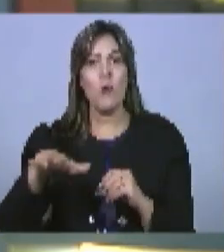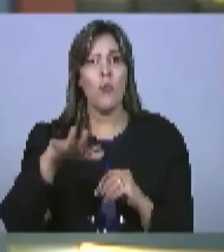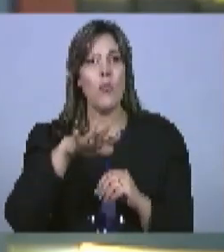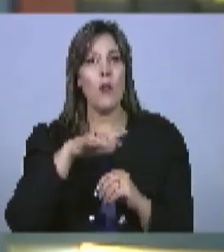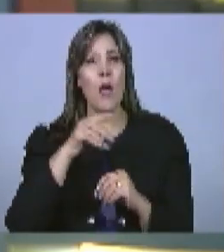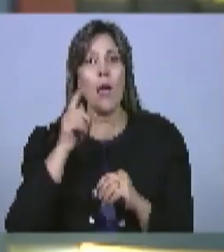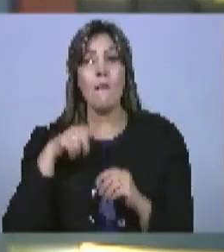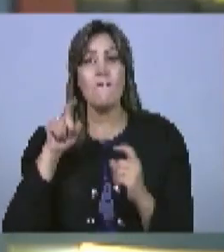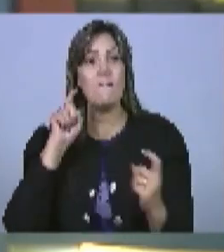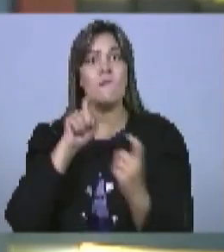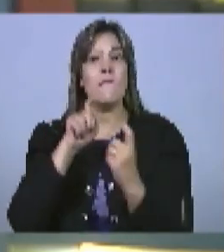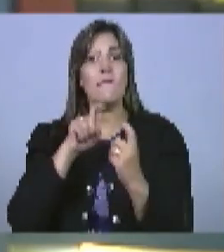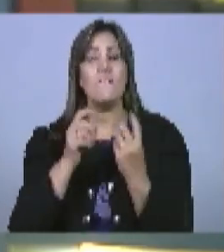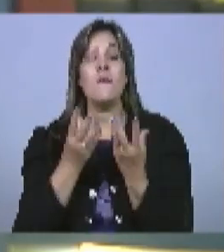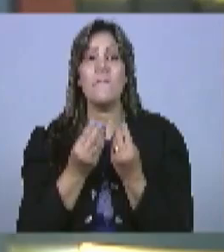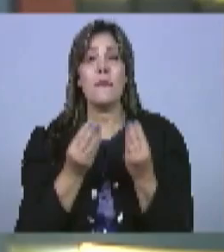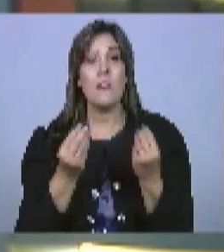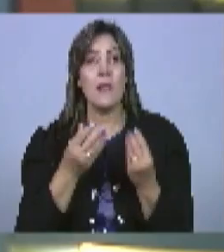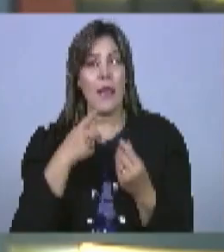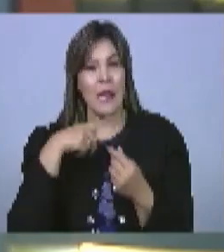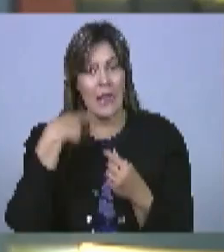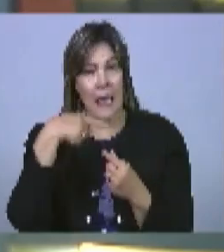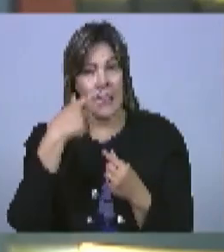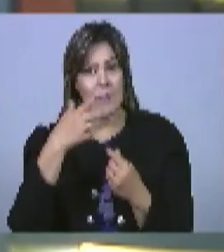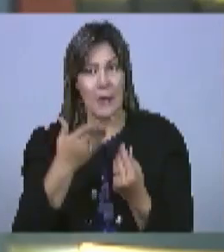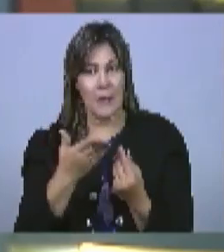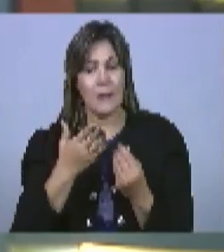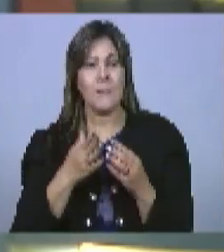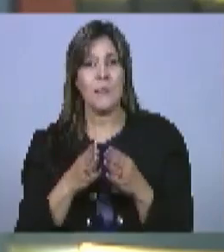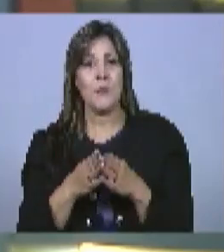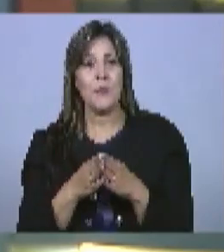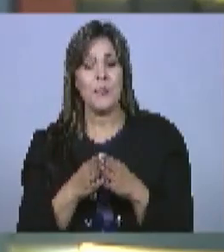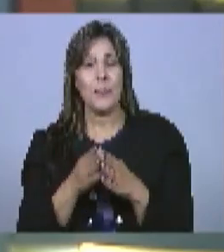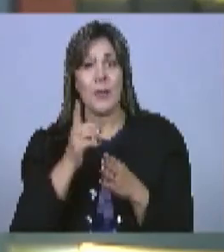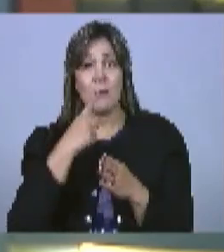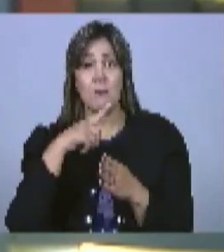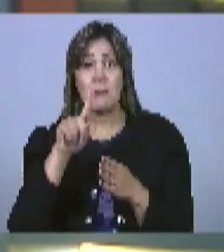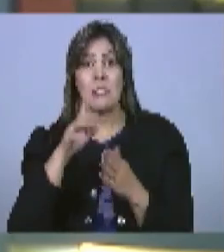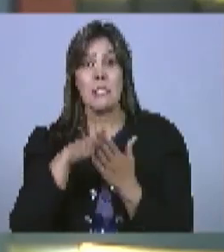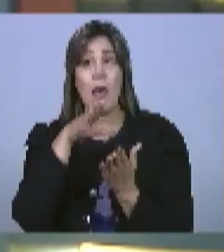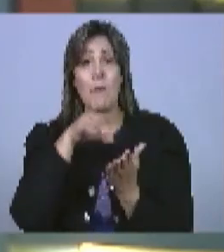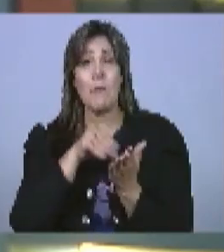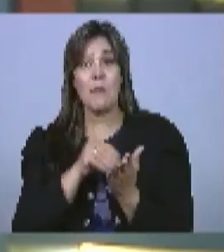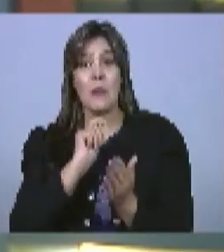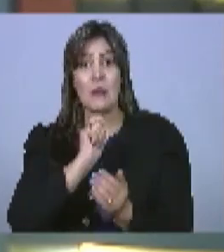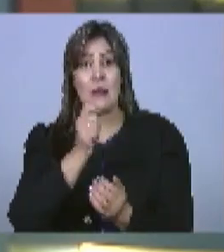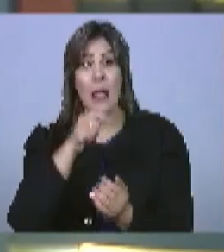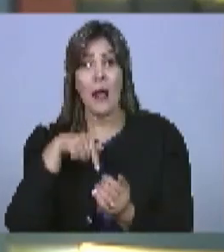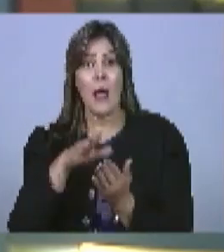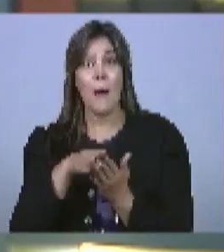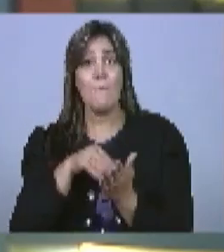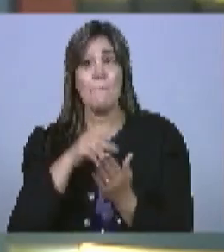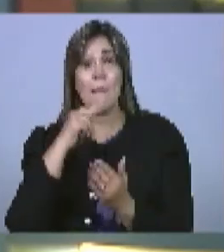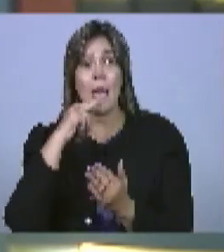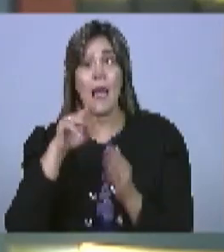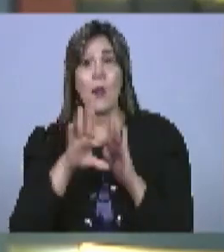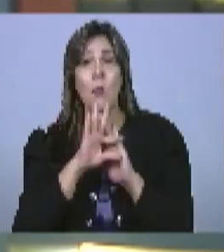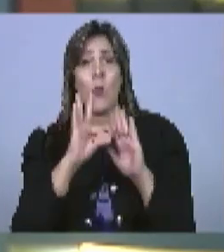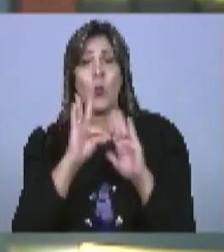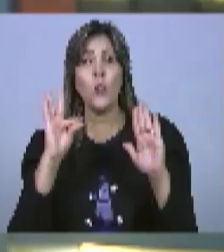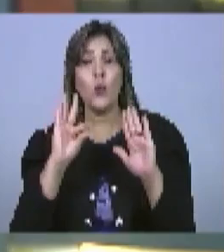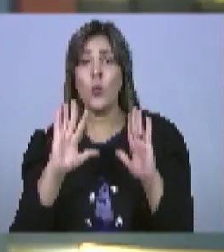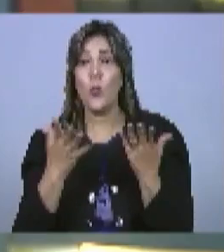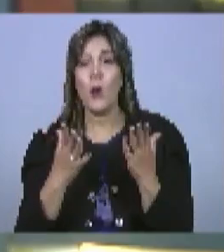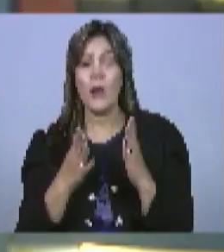وشايفين تحديات كثيره جدا عايزين نتكلم عنها لكن انا عاييز ابدا الحلقه النهارده بالكلام حوالين موضوع